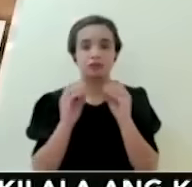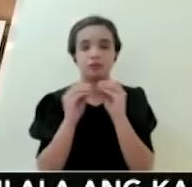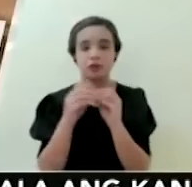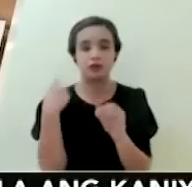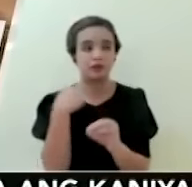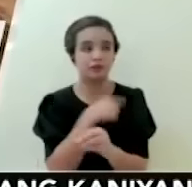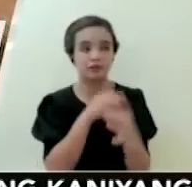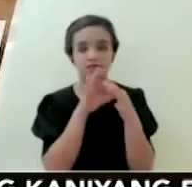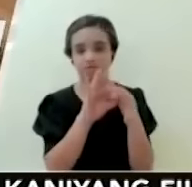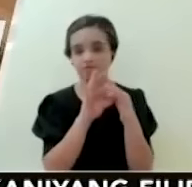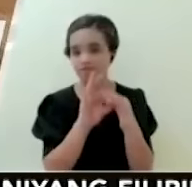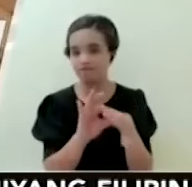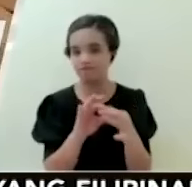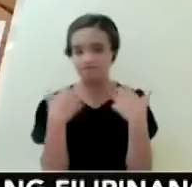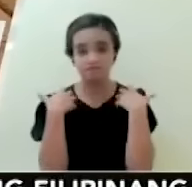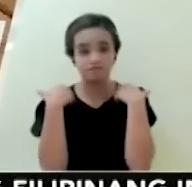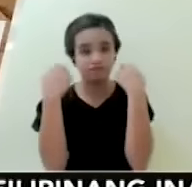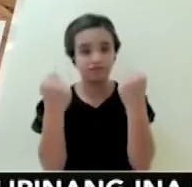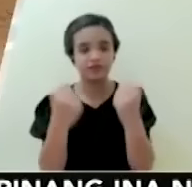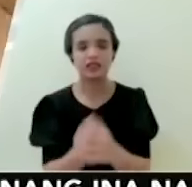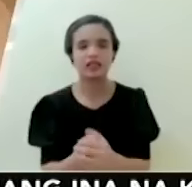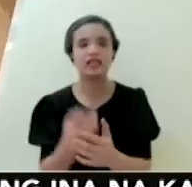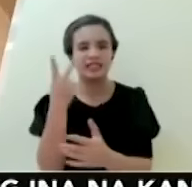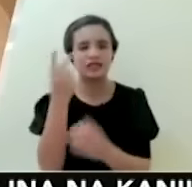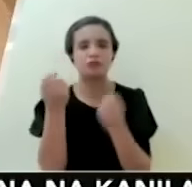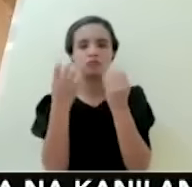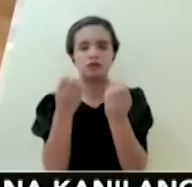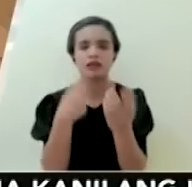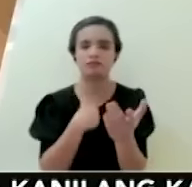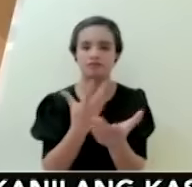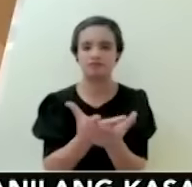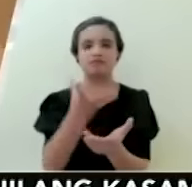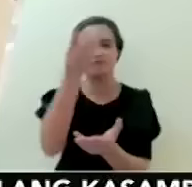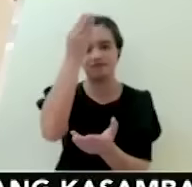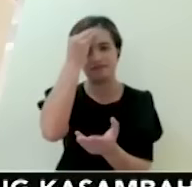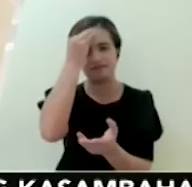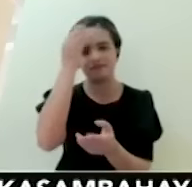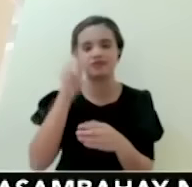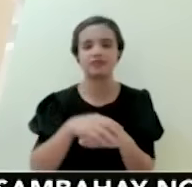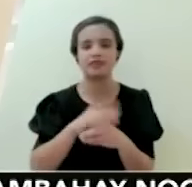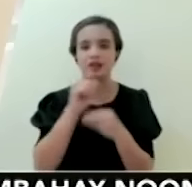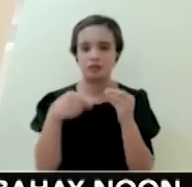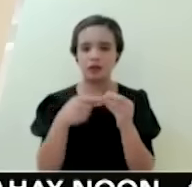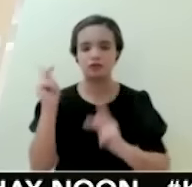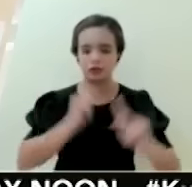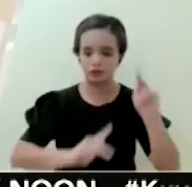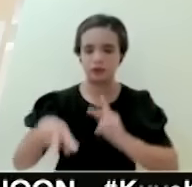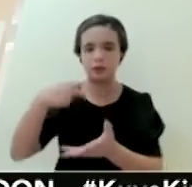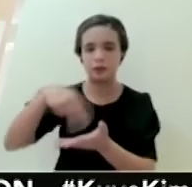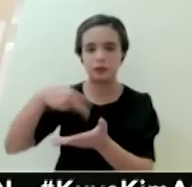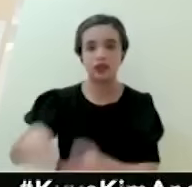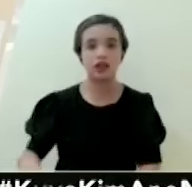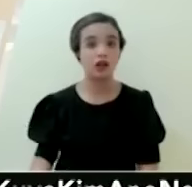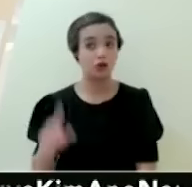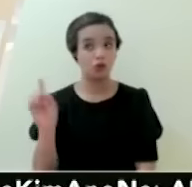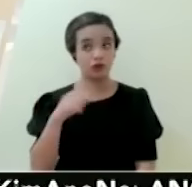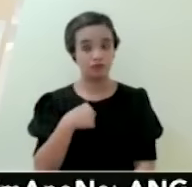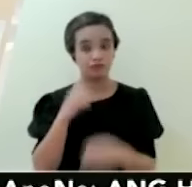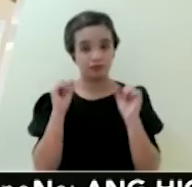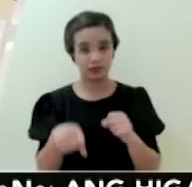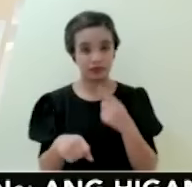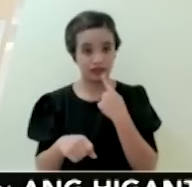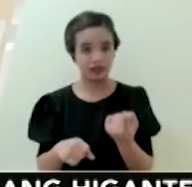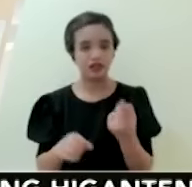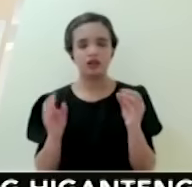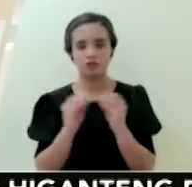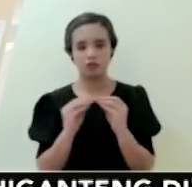ayun, sobrang dami ko pong natutunan about sa performing and dancing. Yung masasabi ko, naging malakas talaga kami